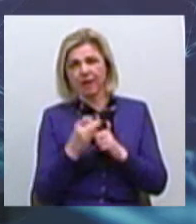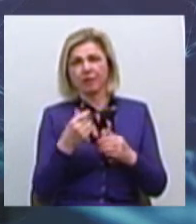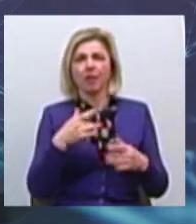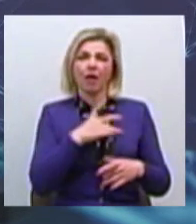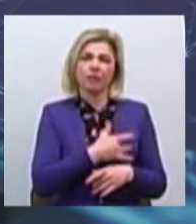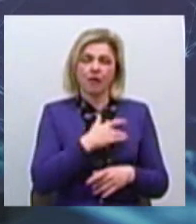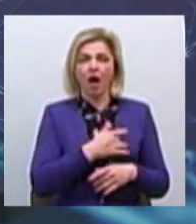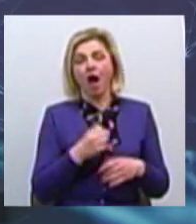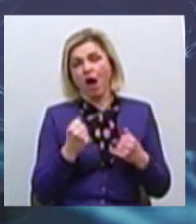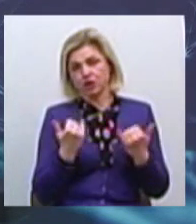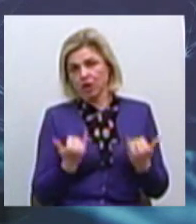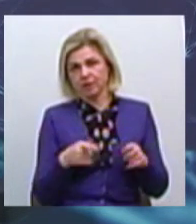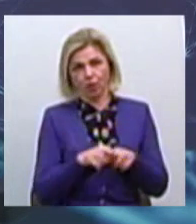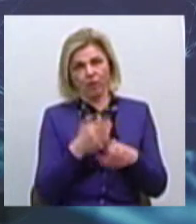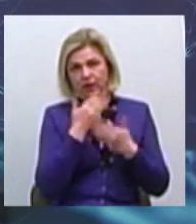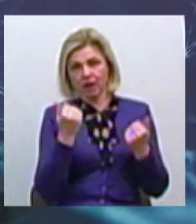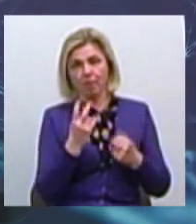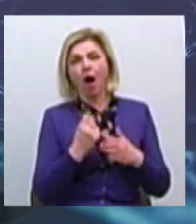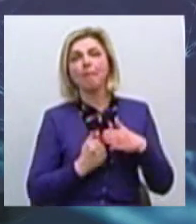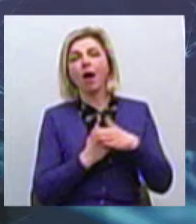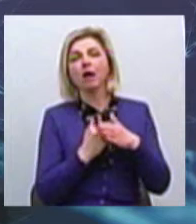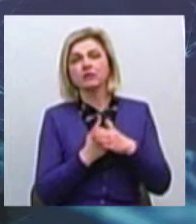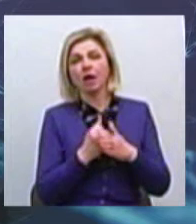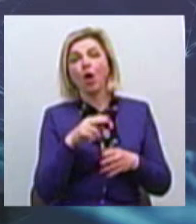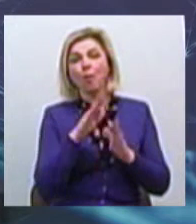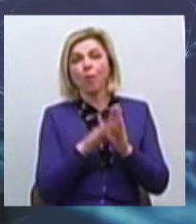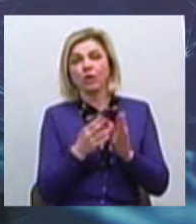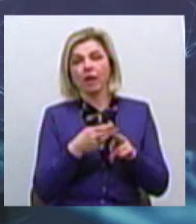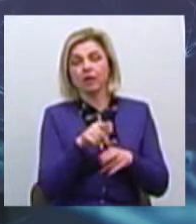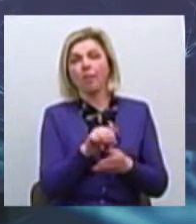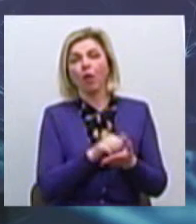сейчас этого нет. А база под этими аргументами достаточно мощна?